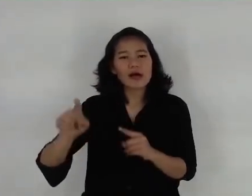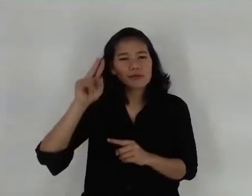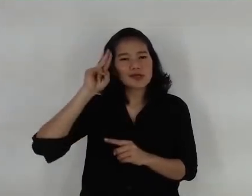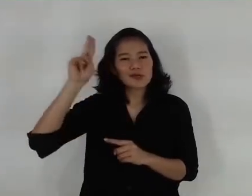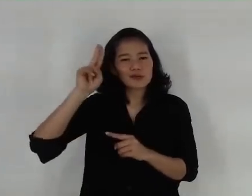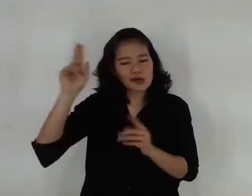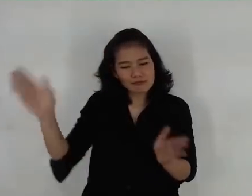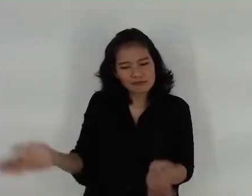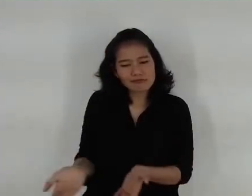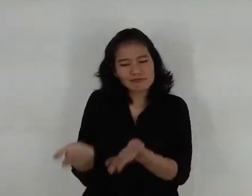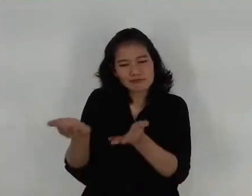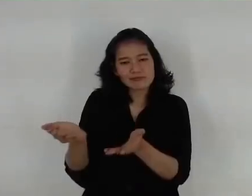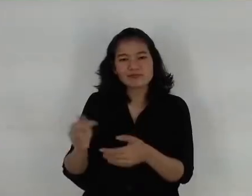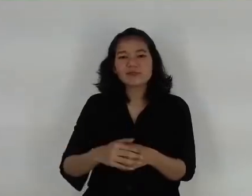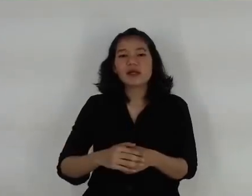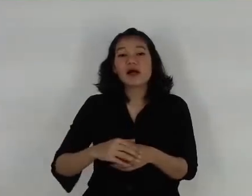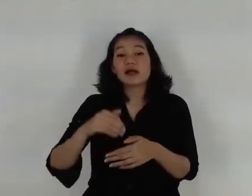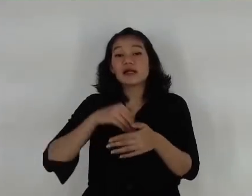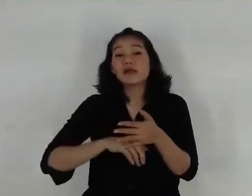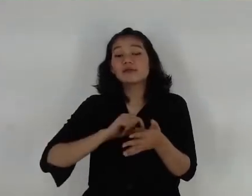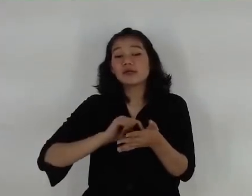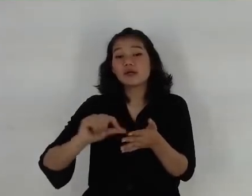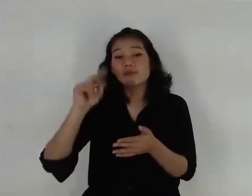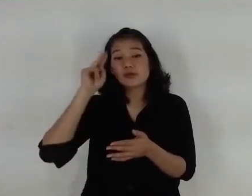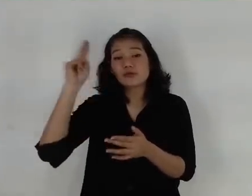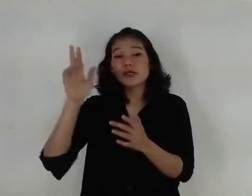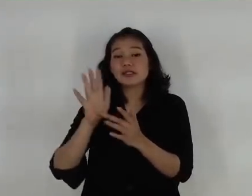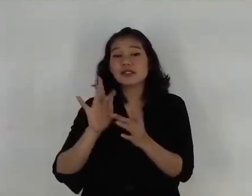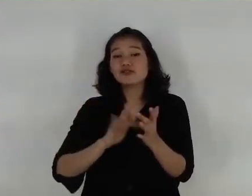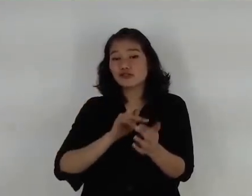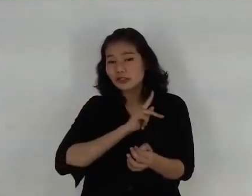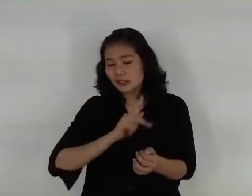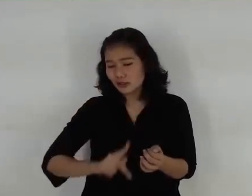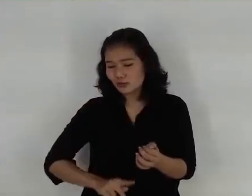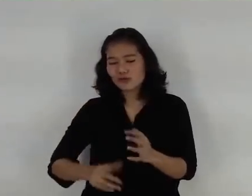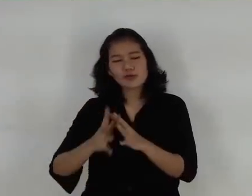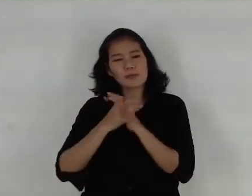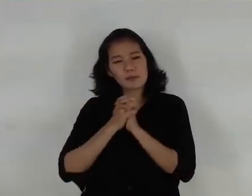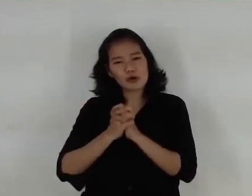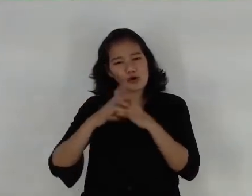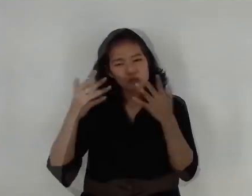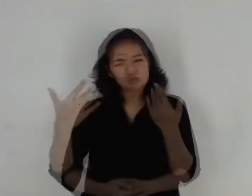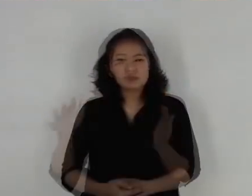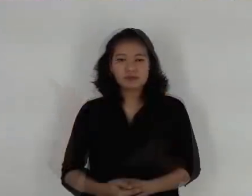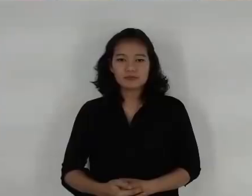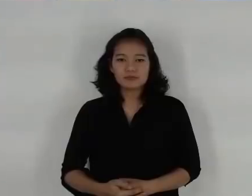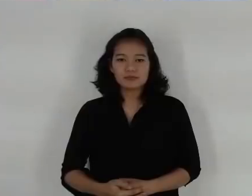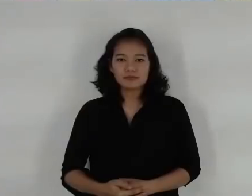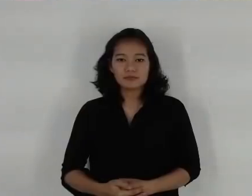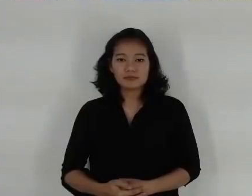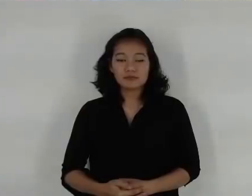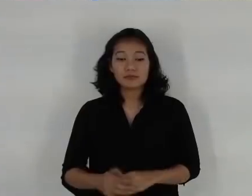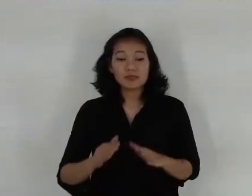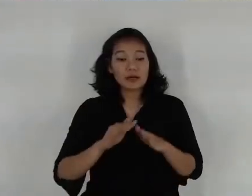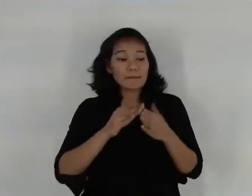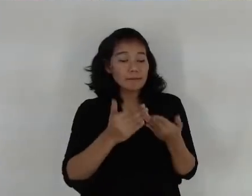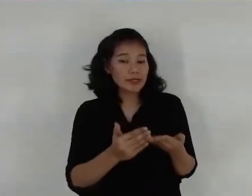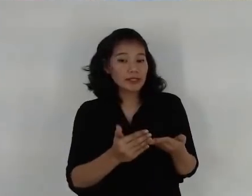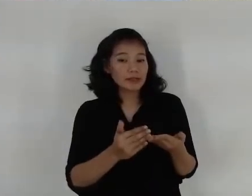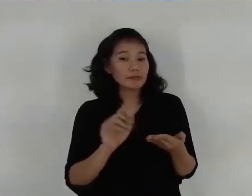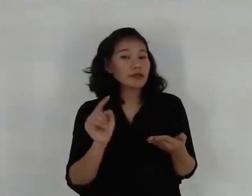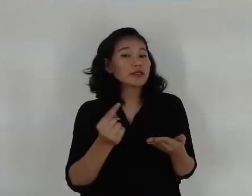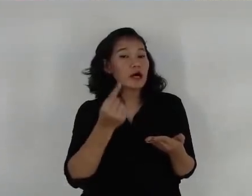mengurapi dalam nama Tuhan Yesus Kristus kami telah berdoa Amin bacaan pertama